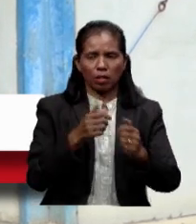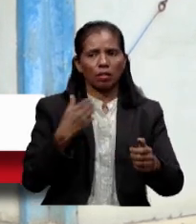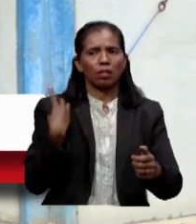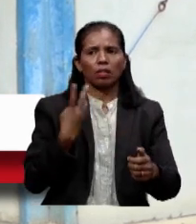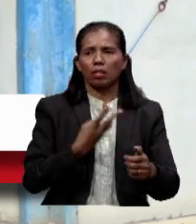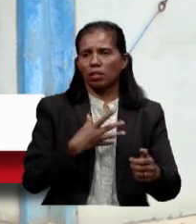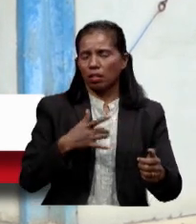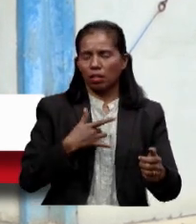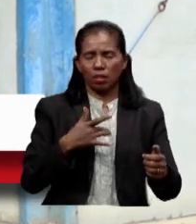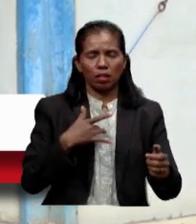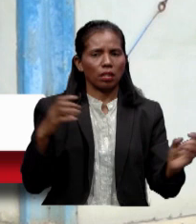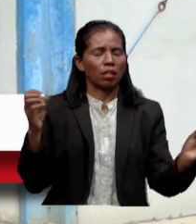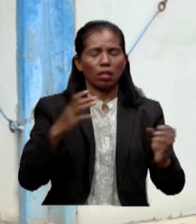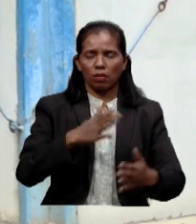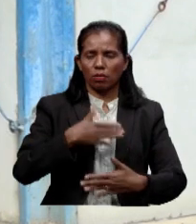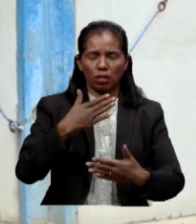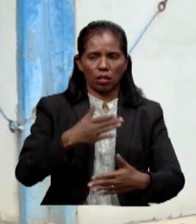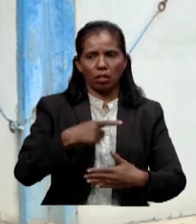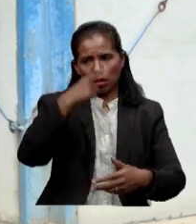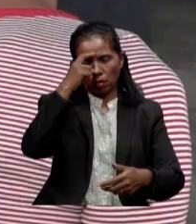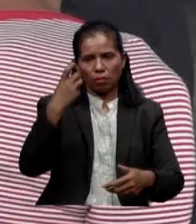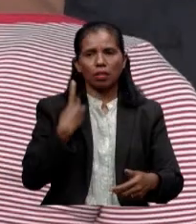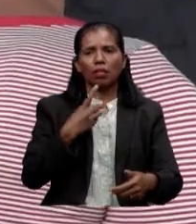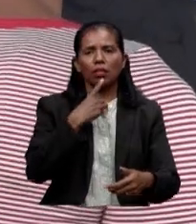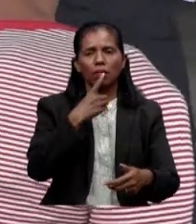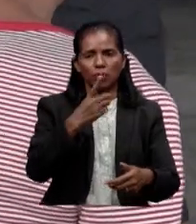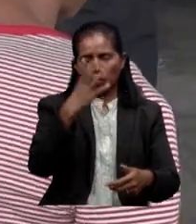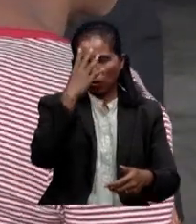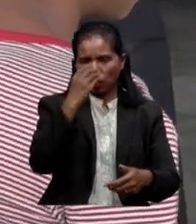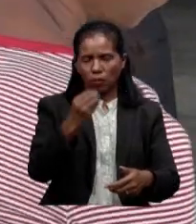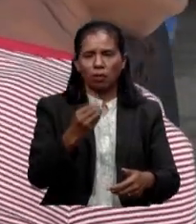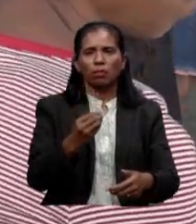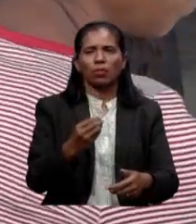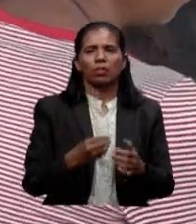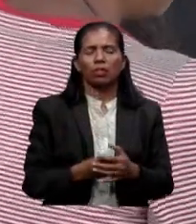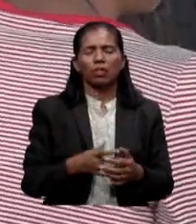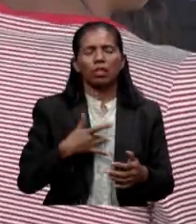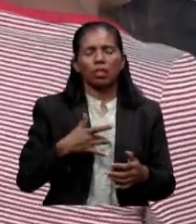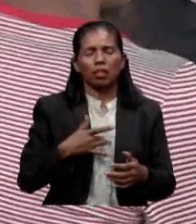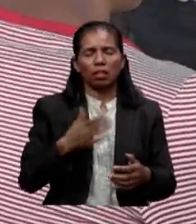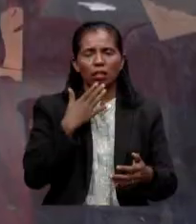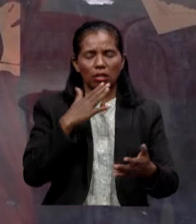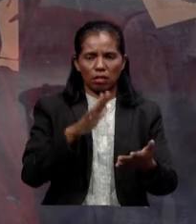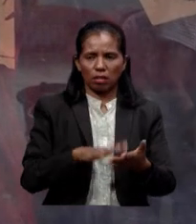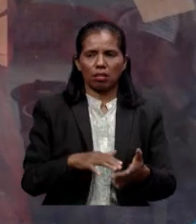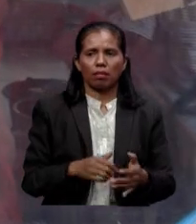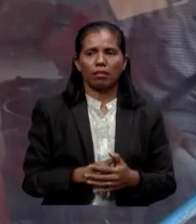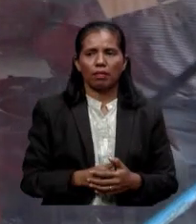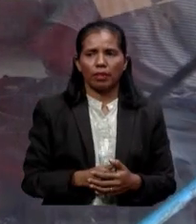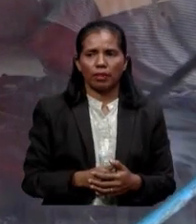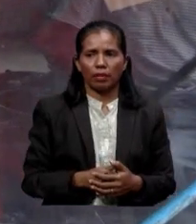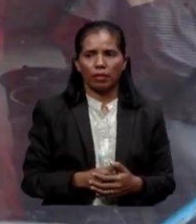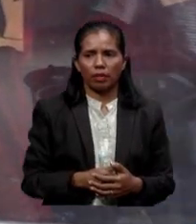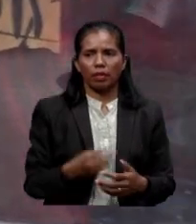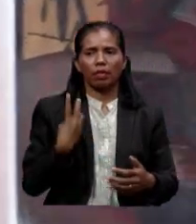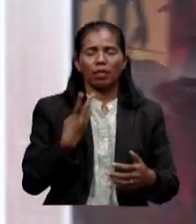larun kontent itu ang ita larun mo ita tu descansa mos larun be seguro bai ta ya duke